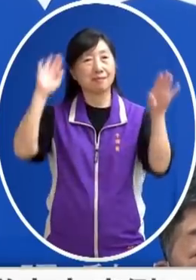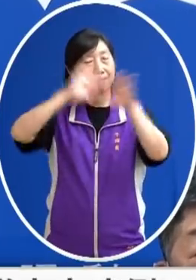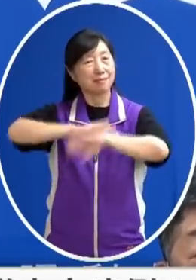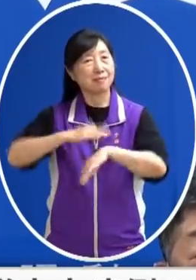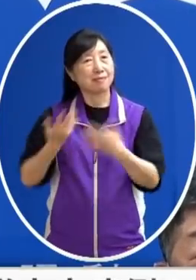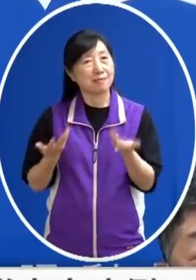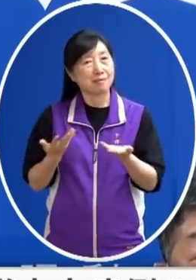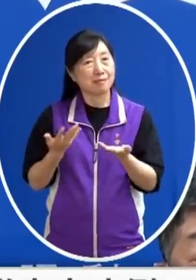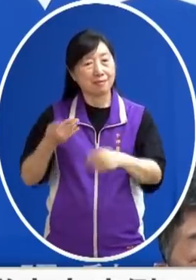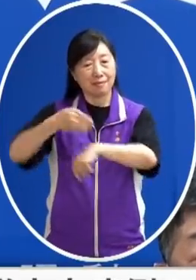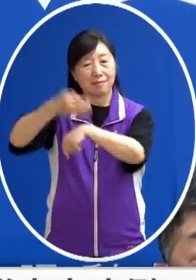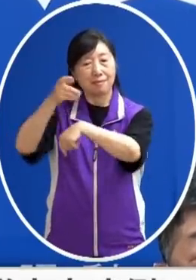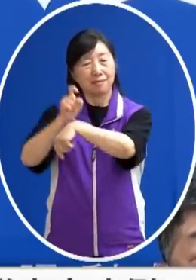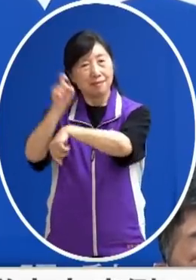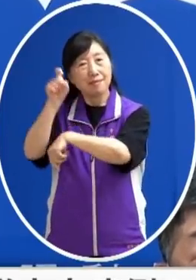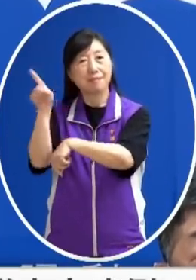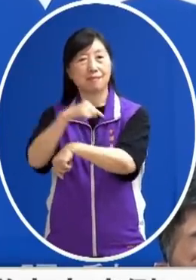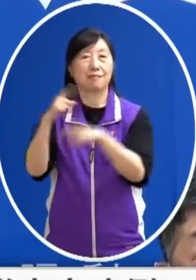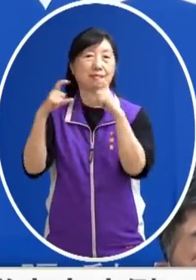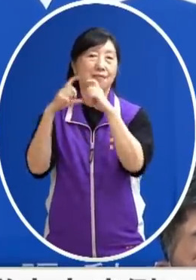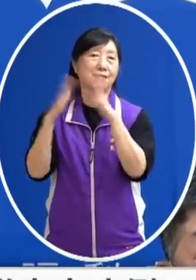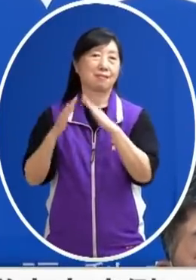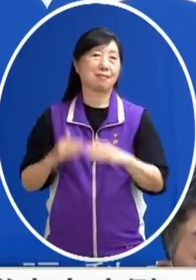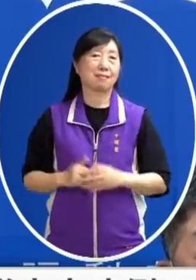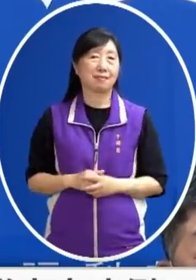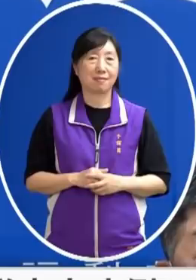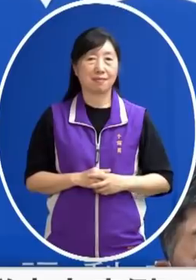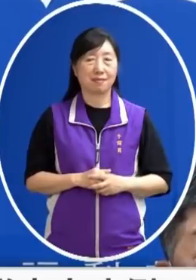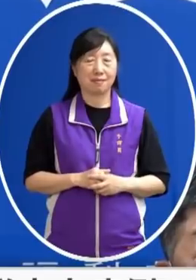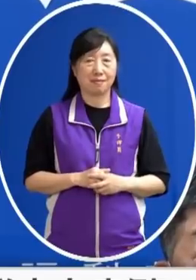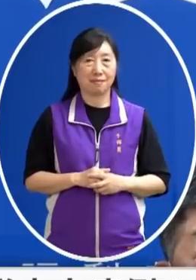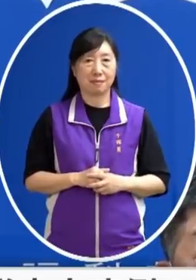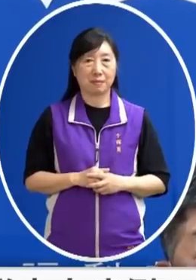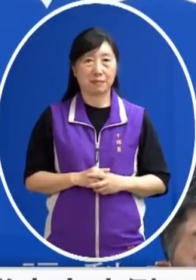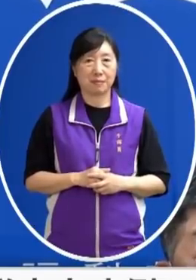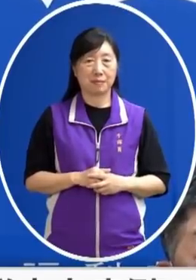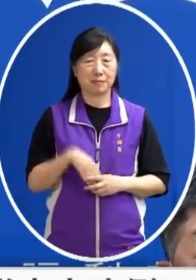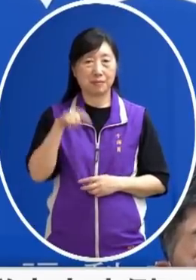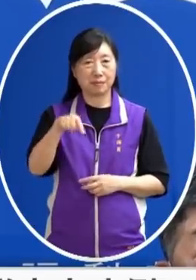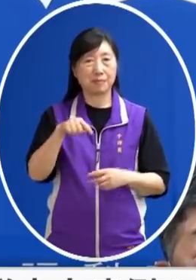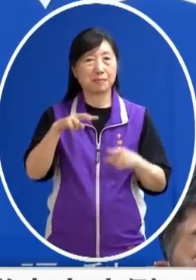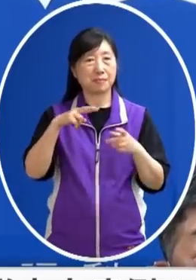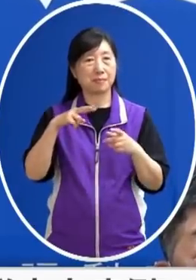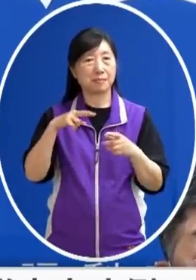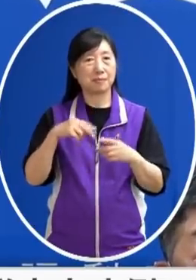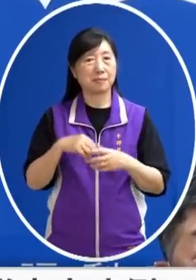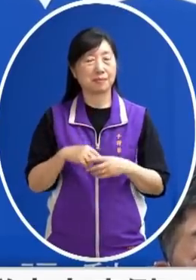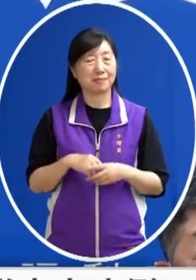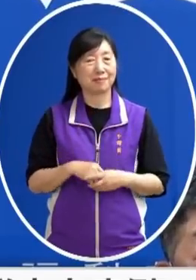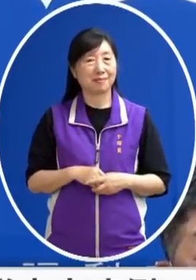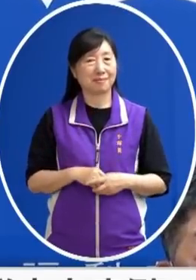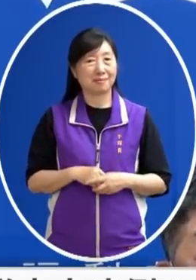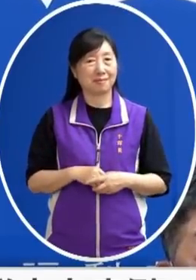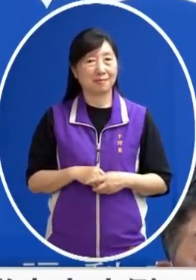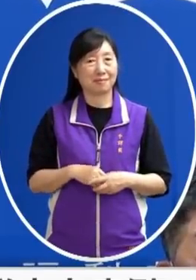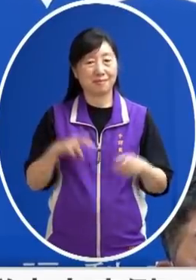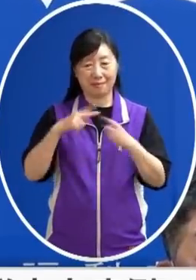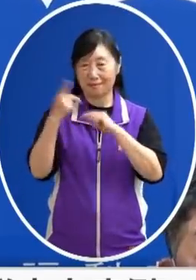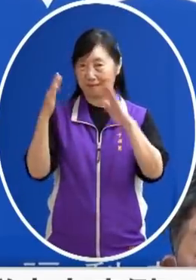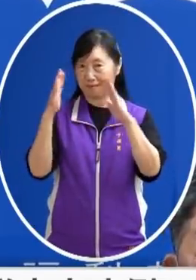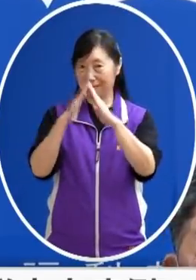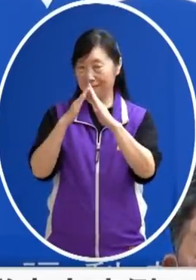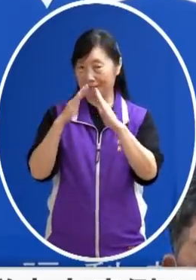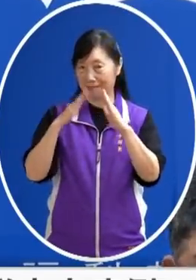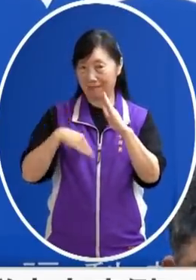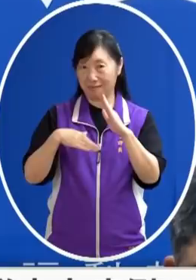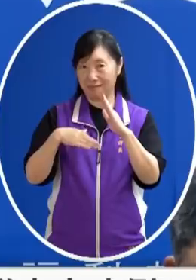概9点10点回到家。那其实都还是跟这个家里还是没有